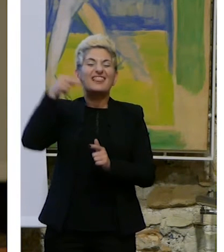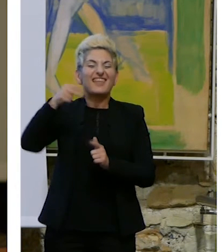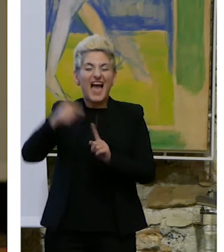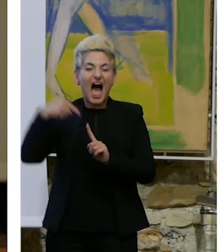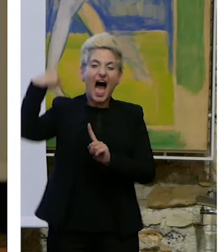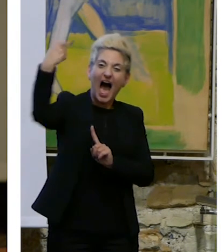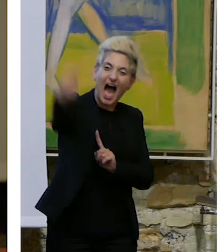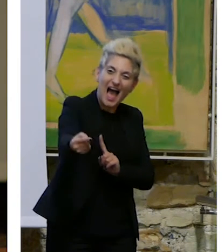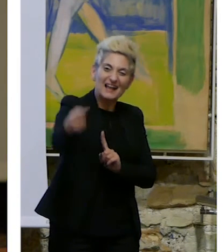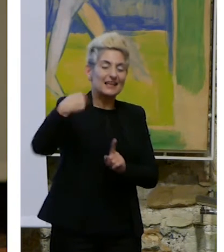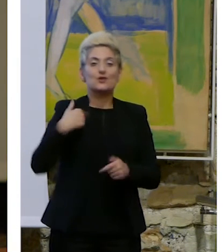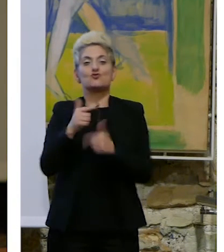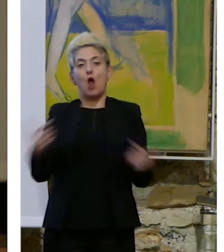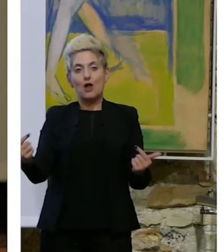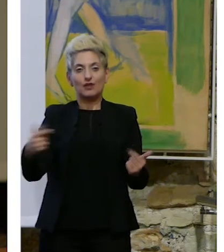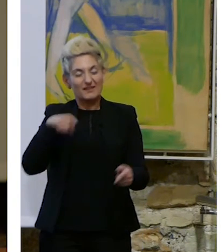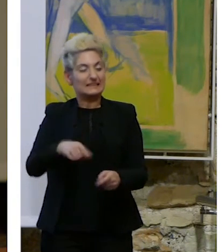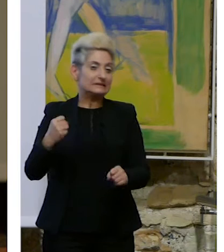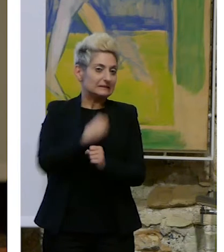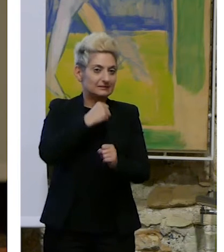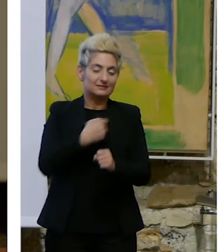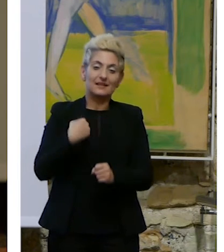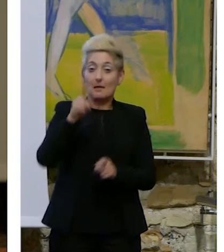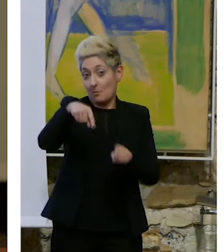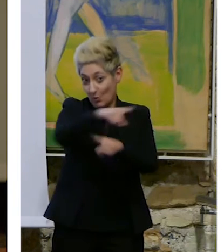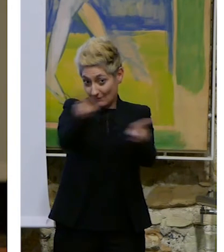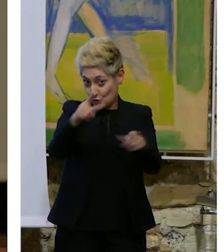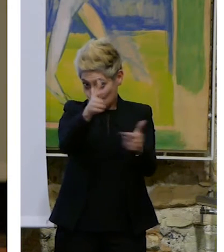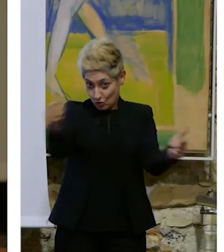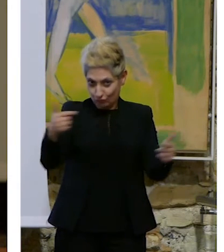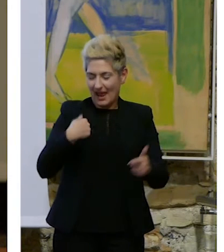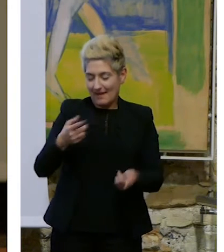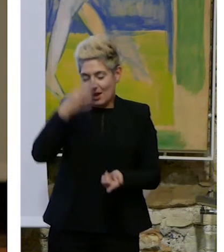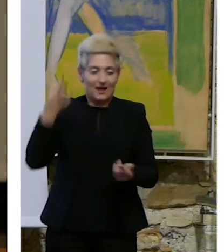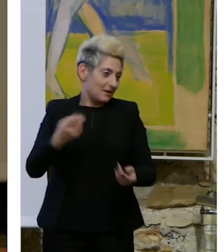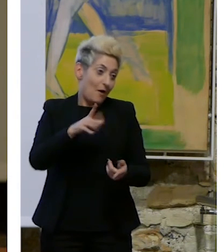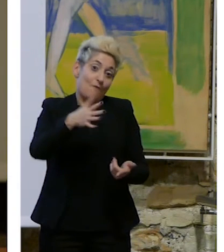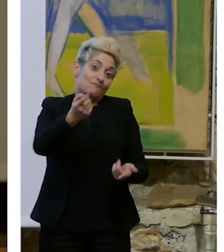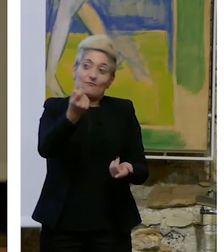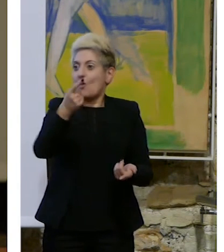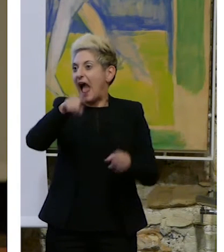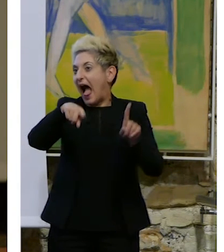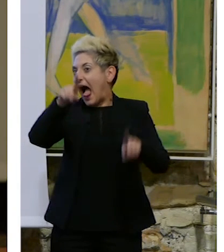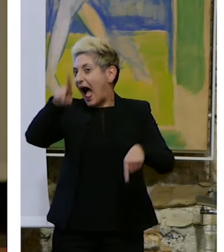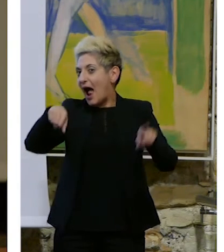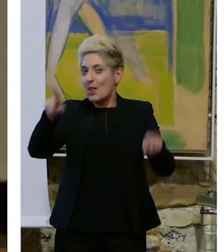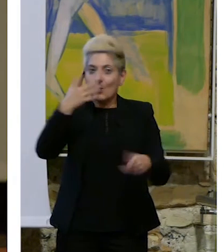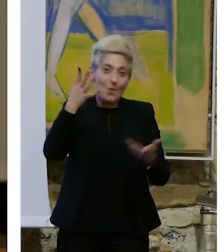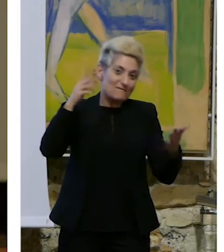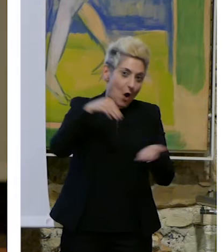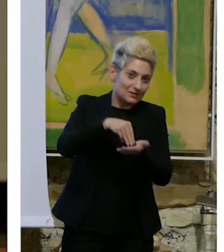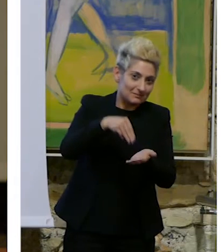è una fregatura quella lì. Neanche voi, adesso onestamente, pochi fra di voi fra 120 anni, cioè